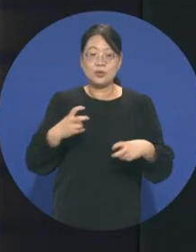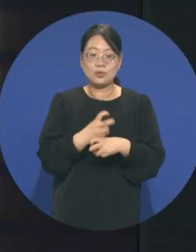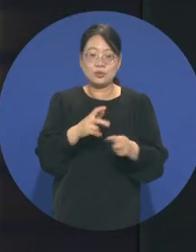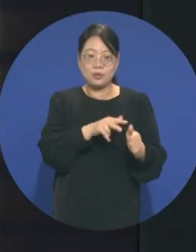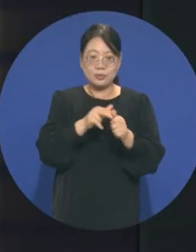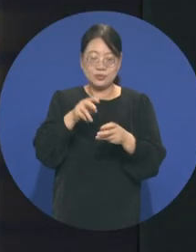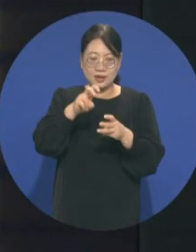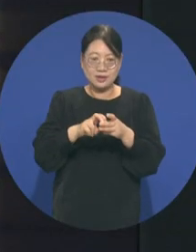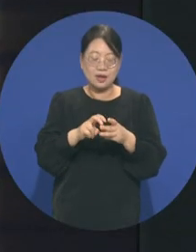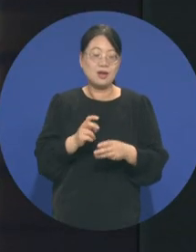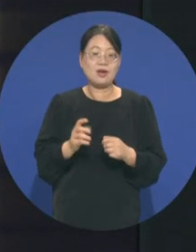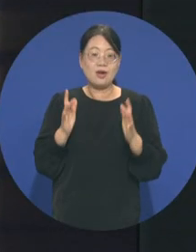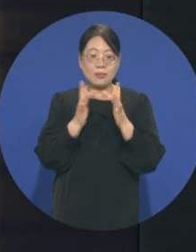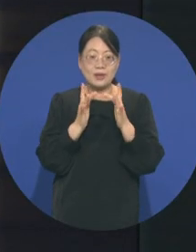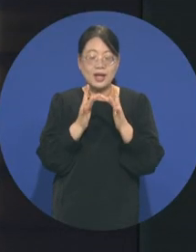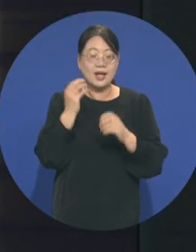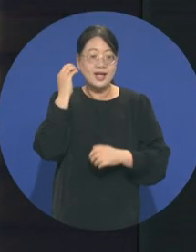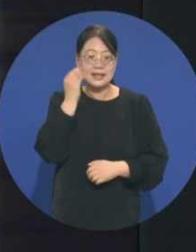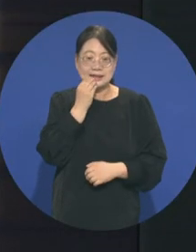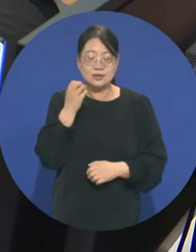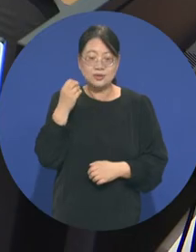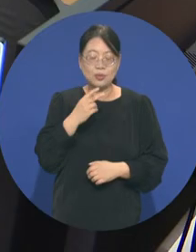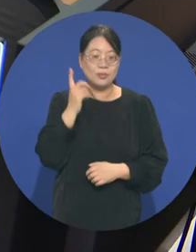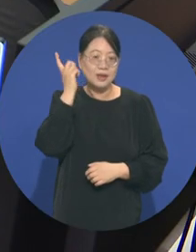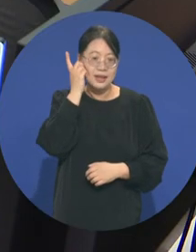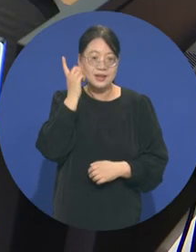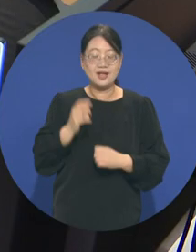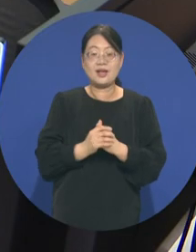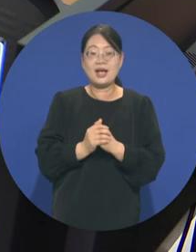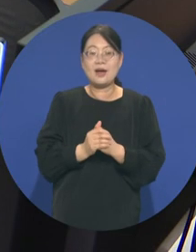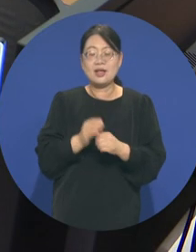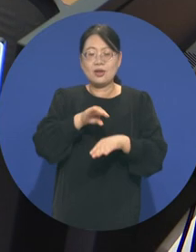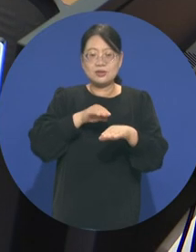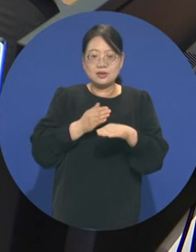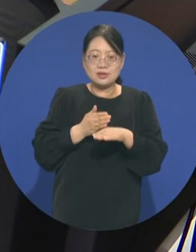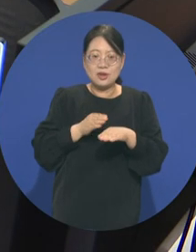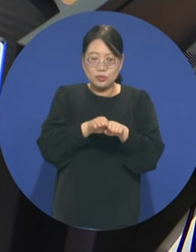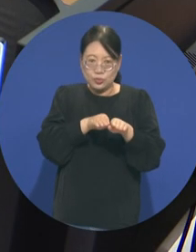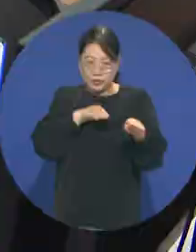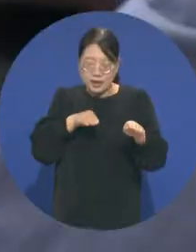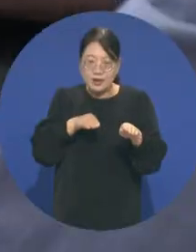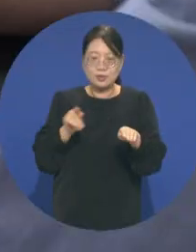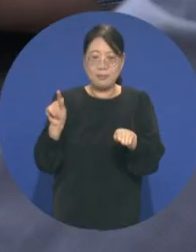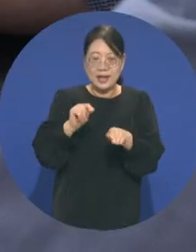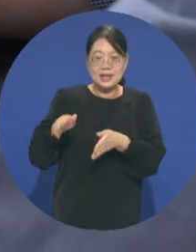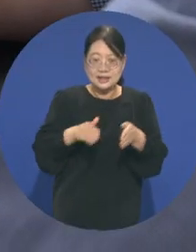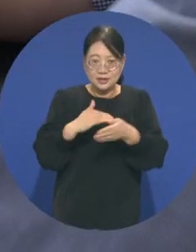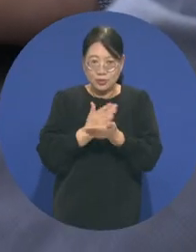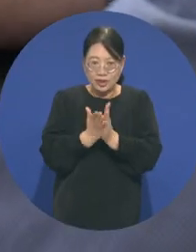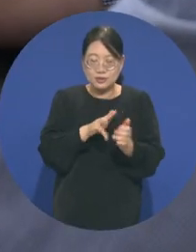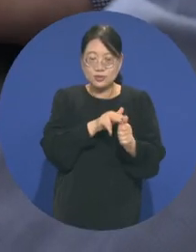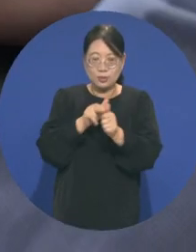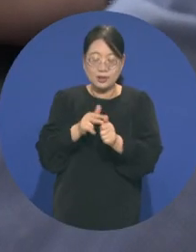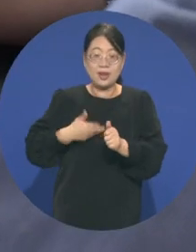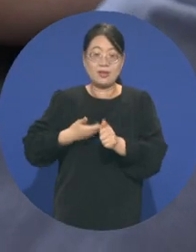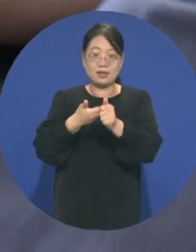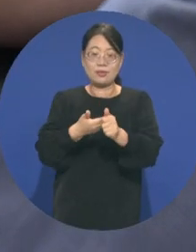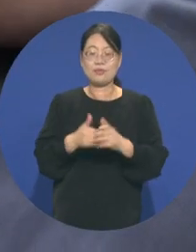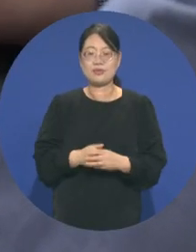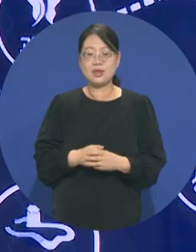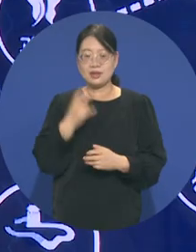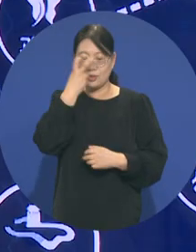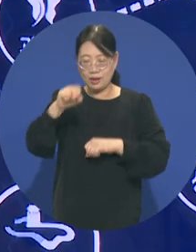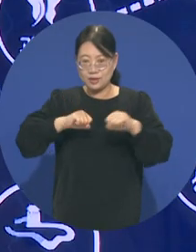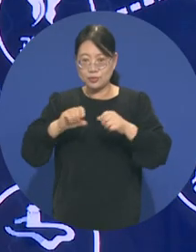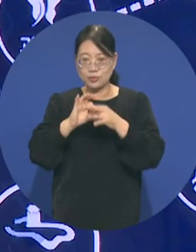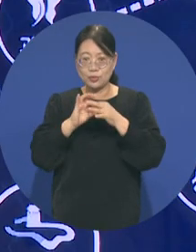홈페이지와 모바일 앱 교통 안내 전화 등을 통해 지정체 현황 빠른 길 돌발 상황 등을 안내합니다 이외에도 점검